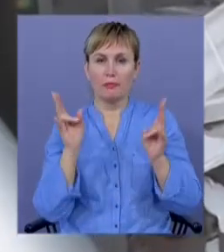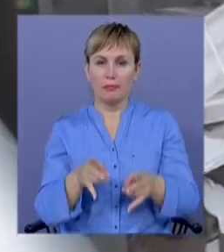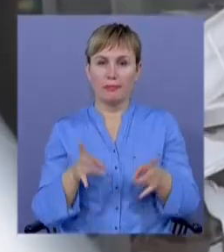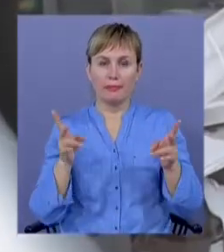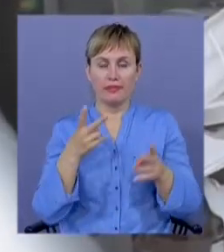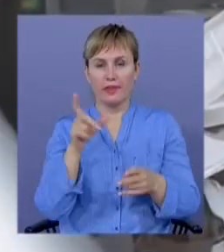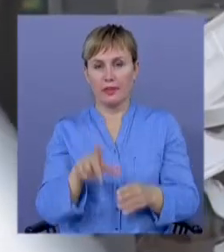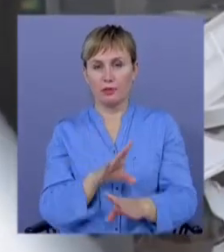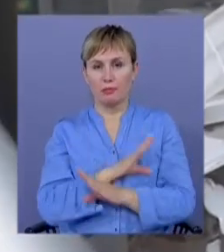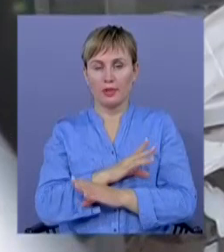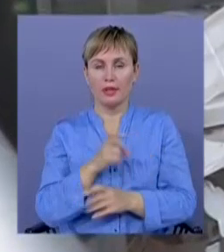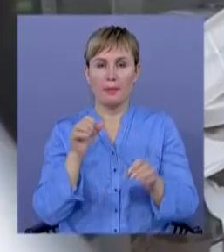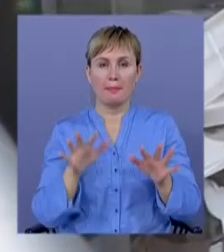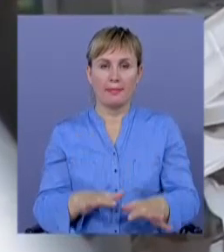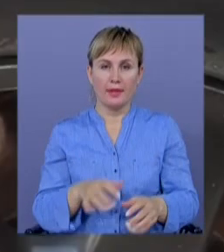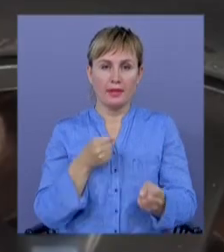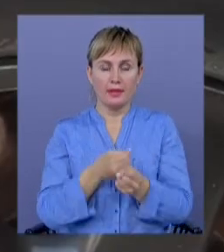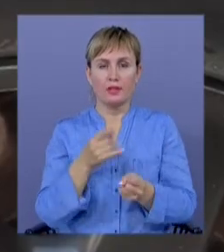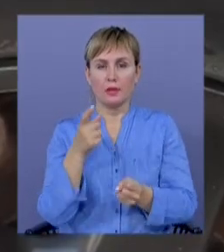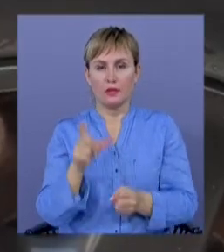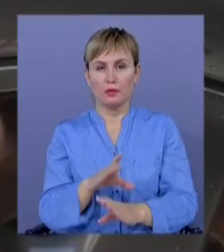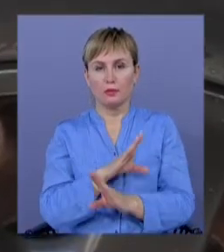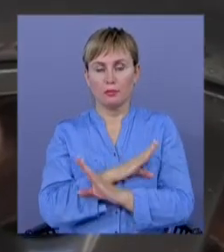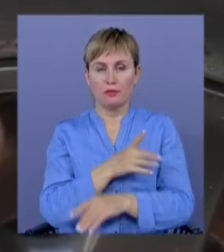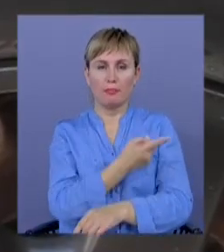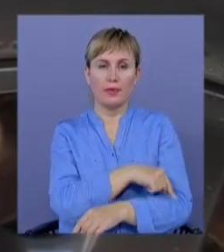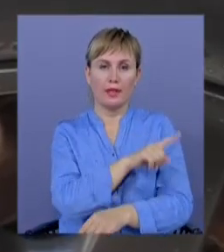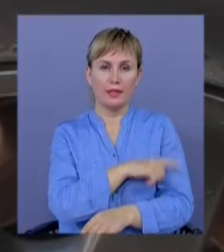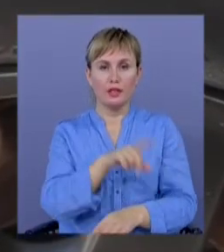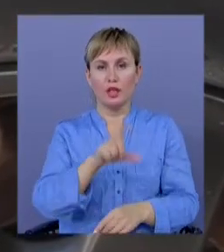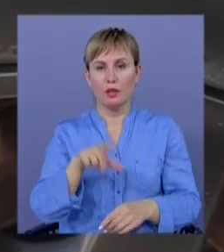человека погибли на месте ДТП. Еще один скончался в реанимации.